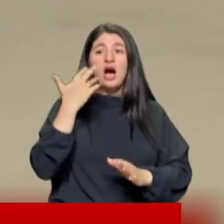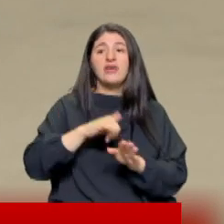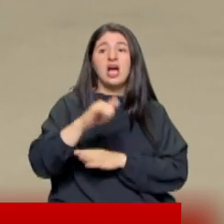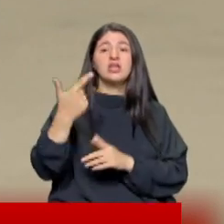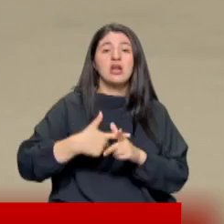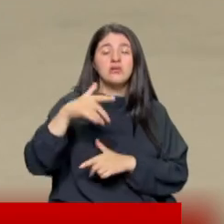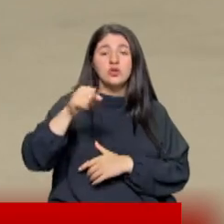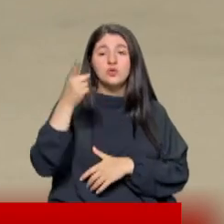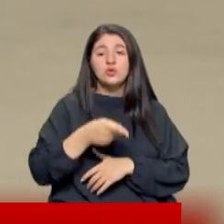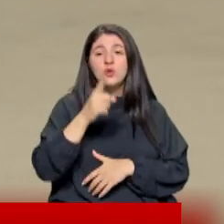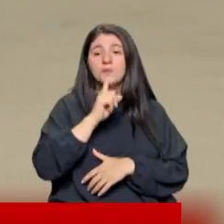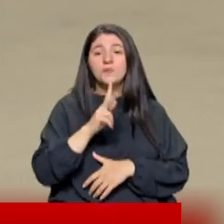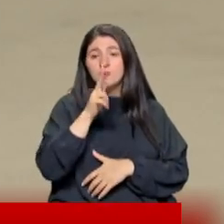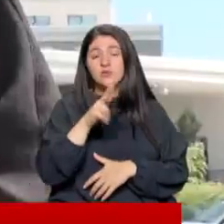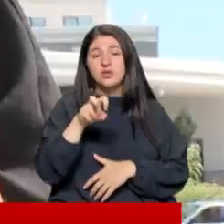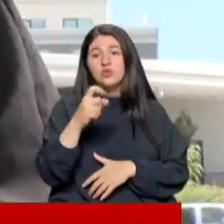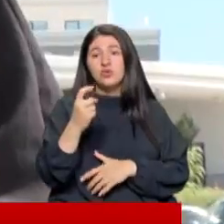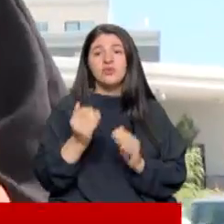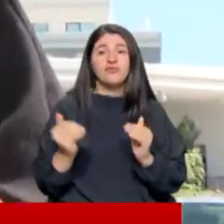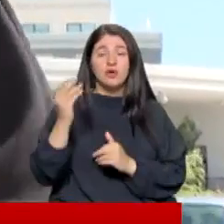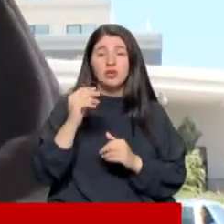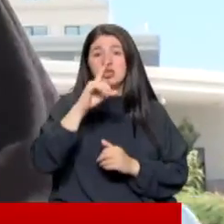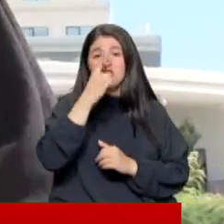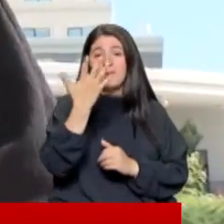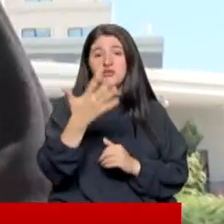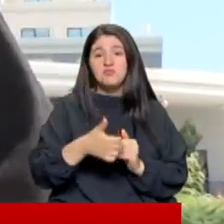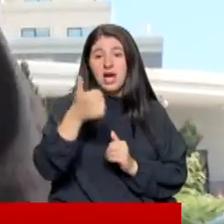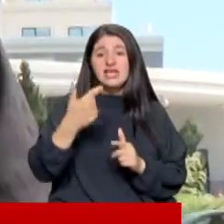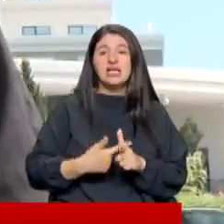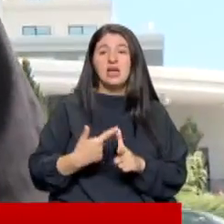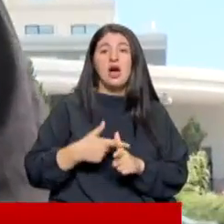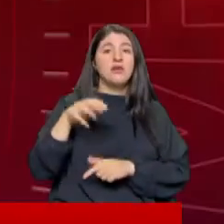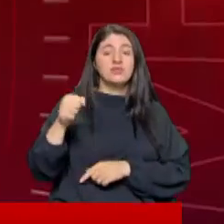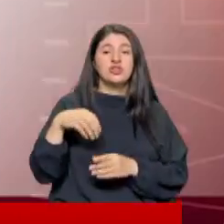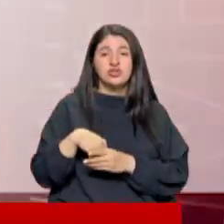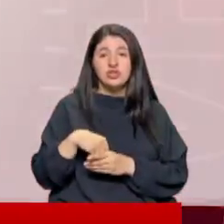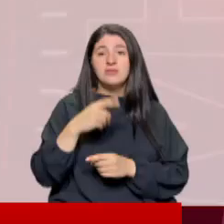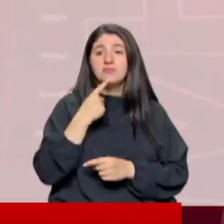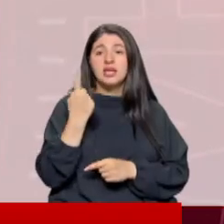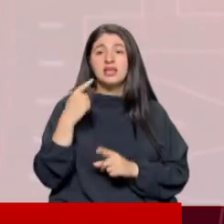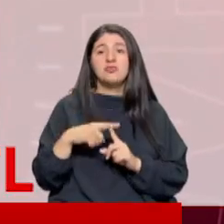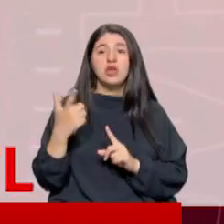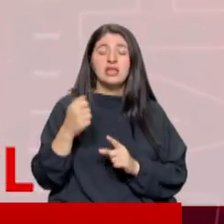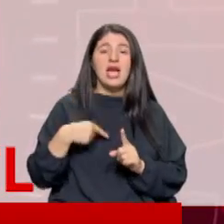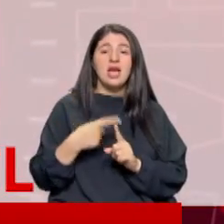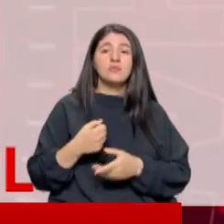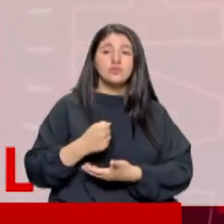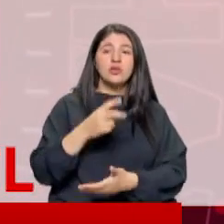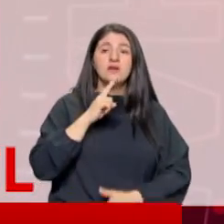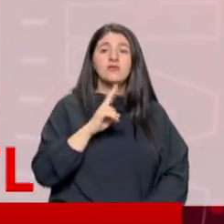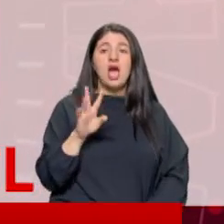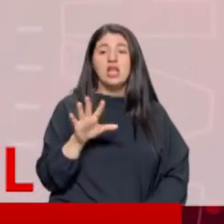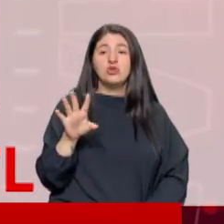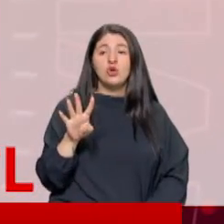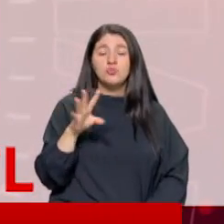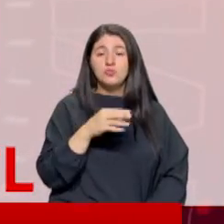gideri %389 artmış. Sadece 5 bakanlığın kira bedeli için geçen yılın Temmuz ayında ek bütçeye 254